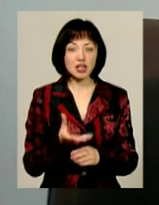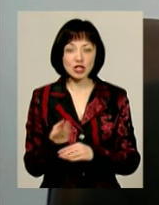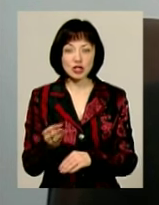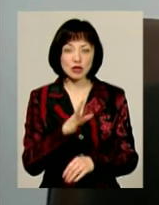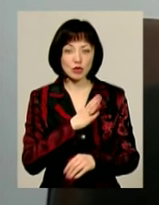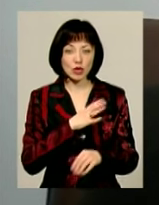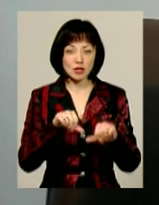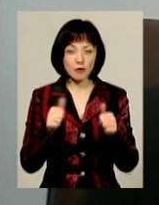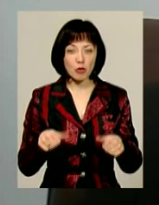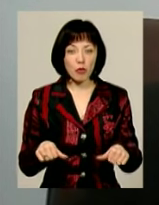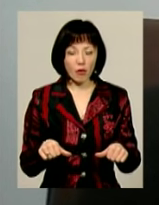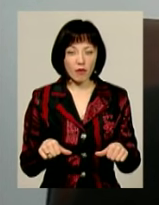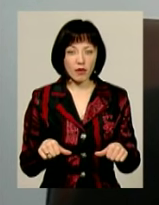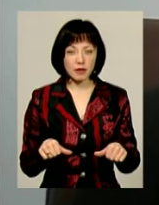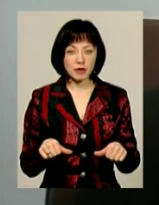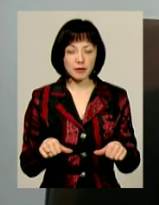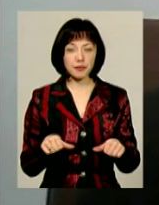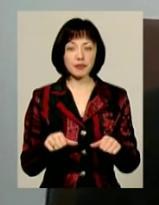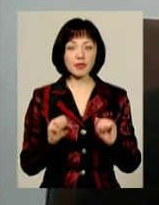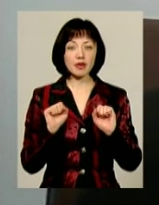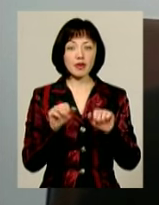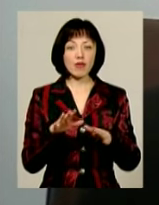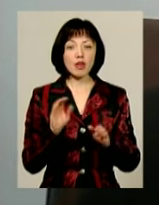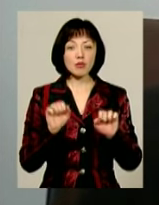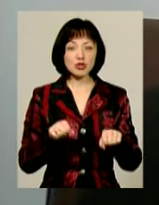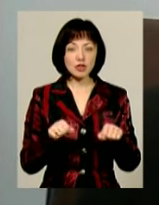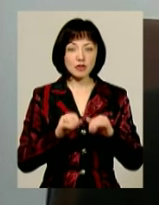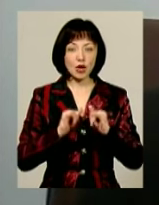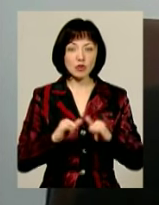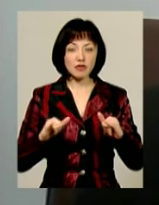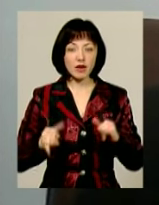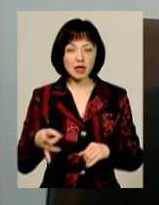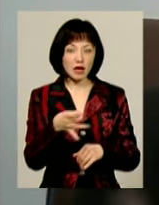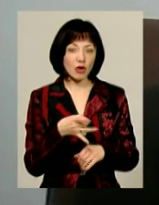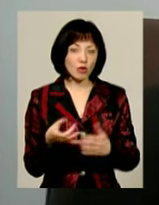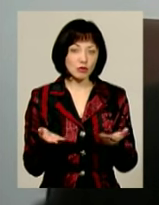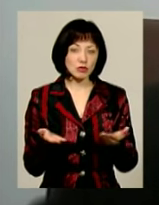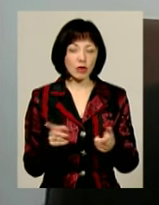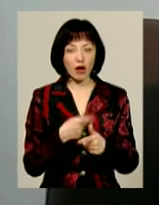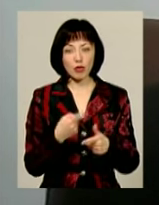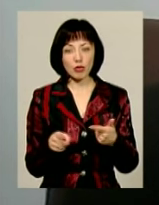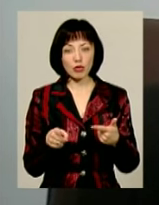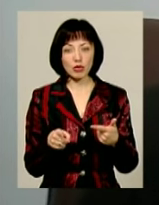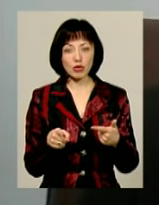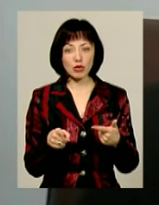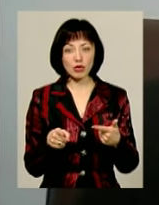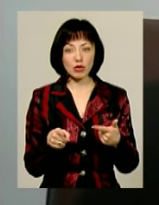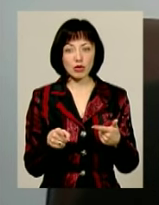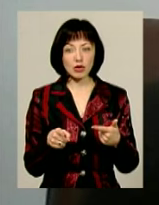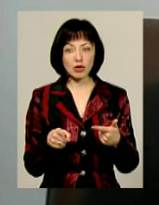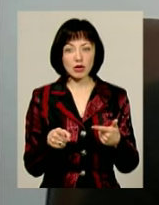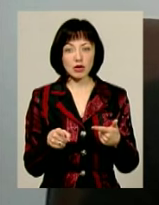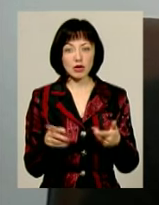були сформовані і давали можливість стабільно розвиватися регіону, вони так, або порізані